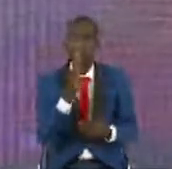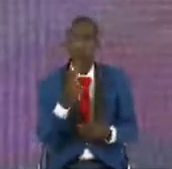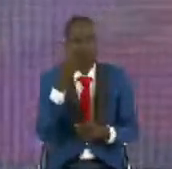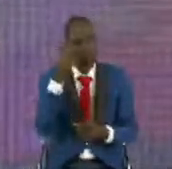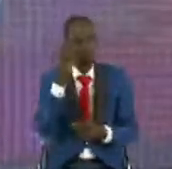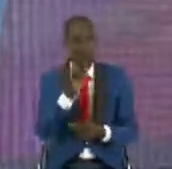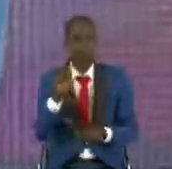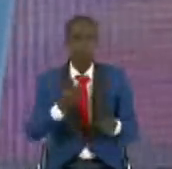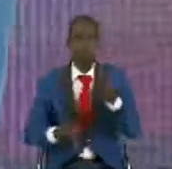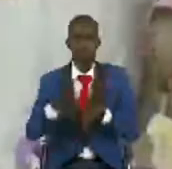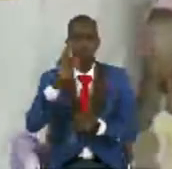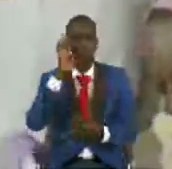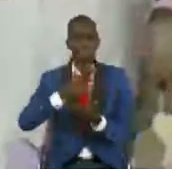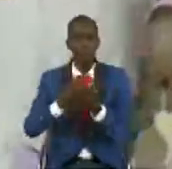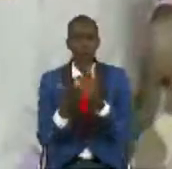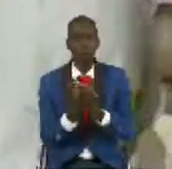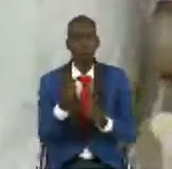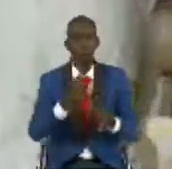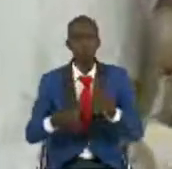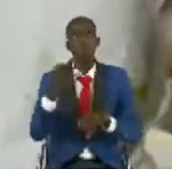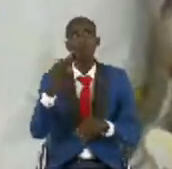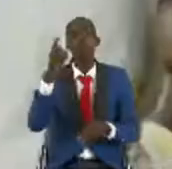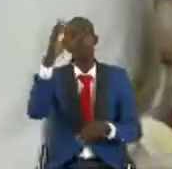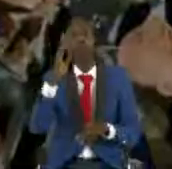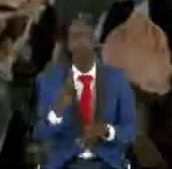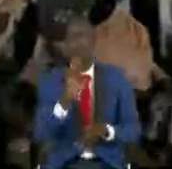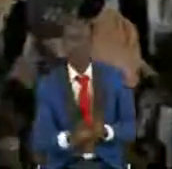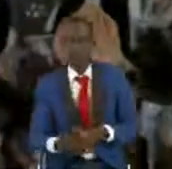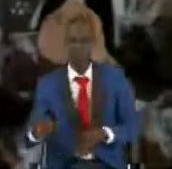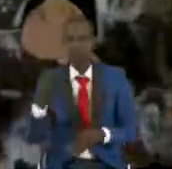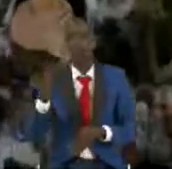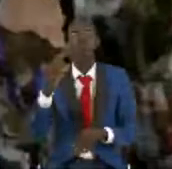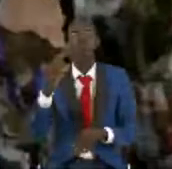Dieu. Tu seras le peuple de Dieu. Enfant de Dieu.